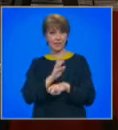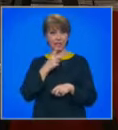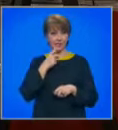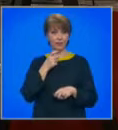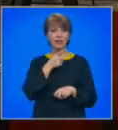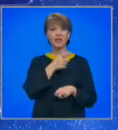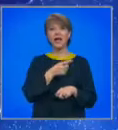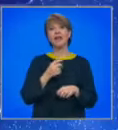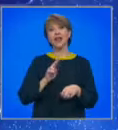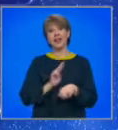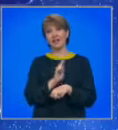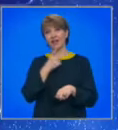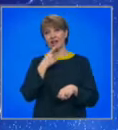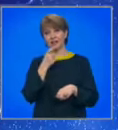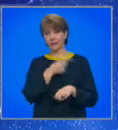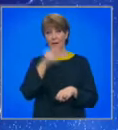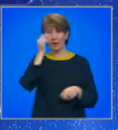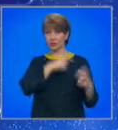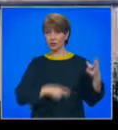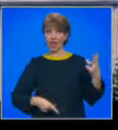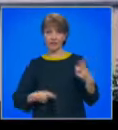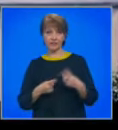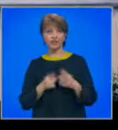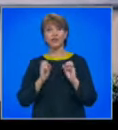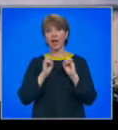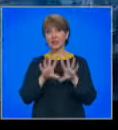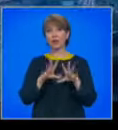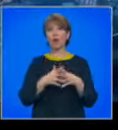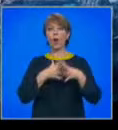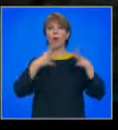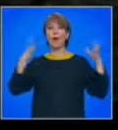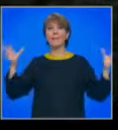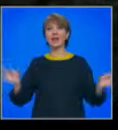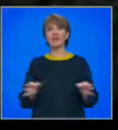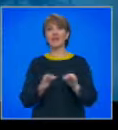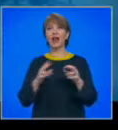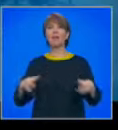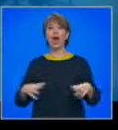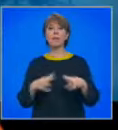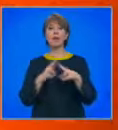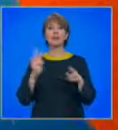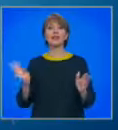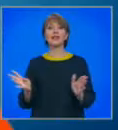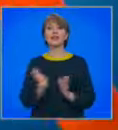12 години от град Добрич. БНТ ще излъчи големия финал от Париж на 19 декември.